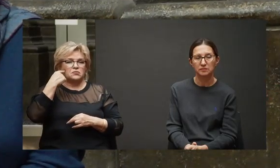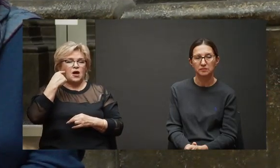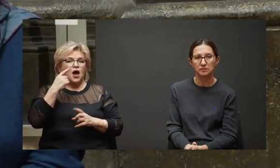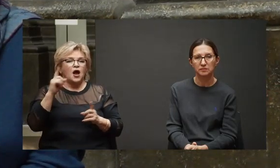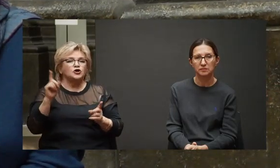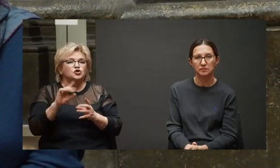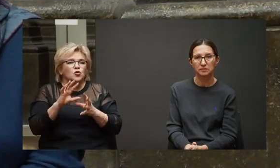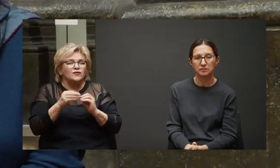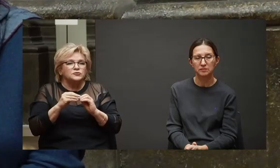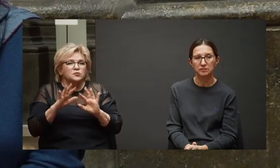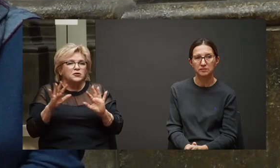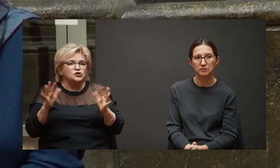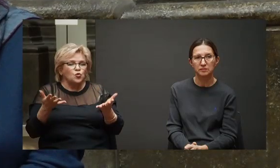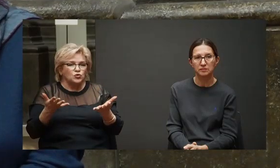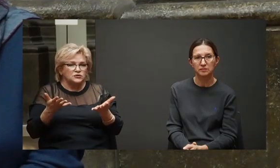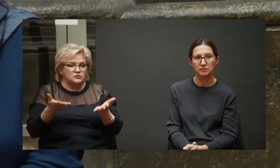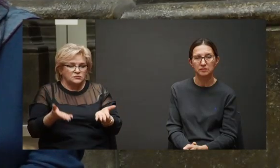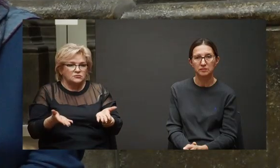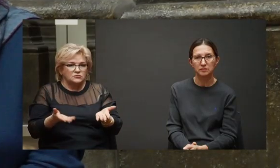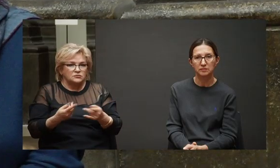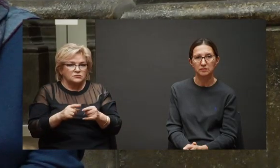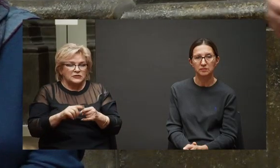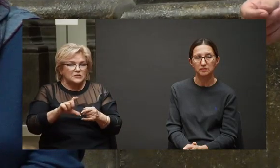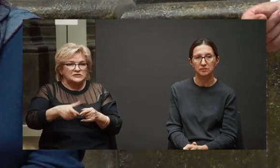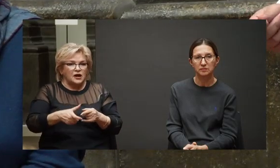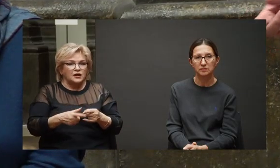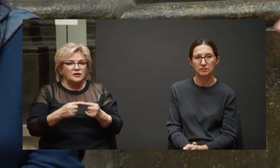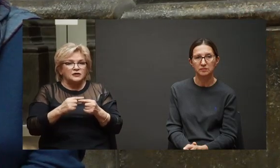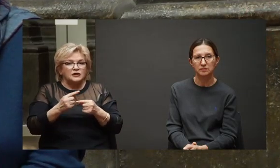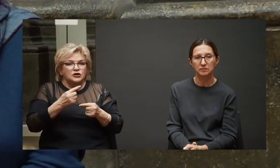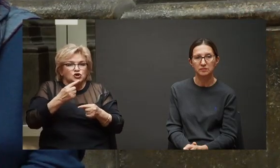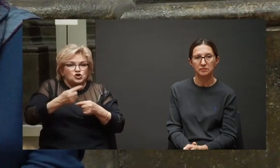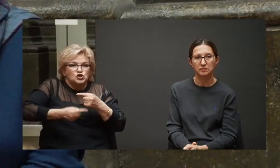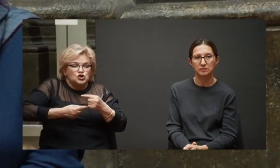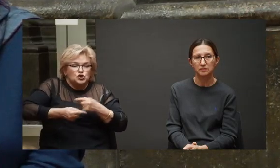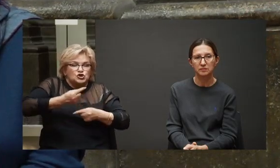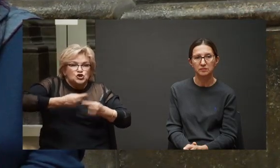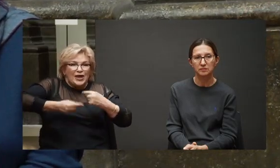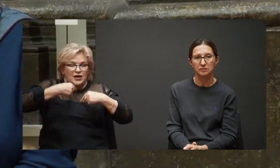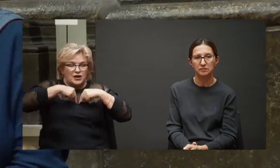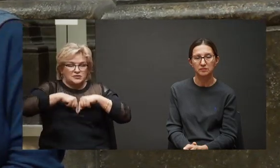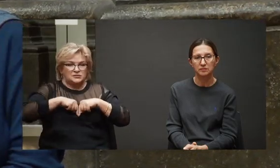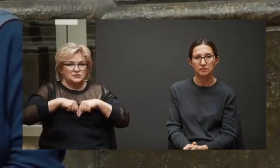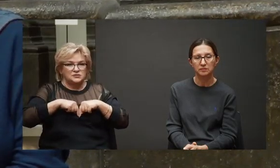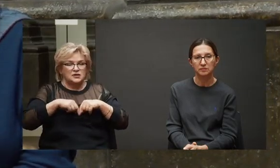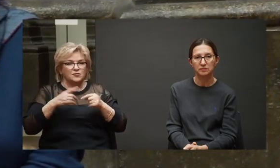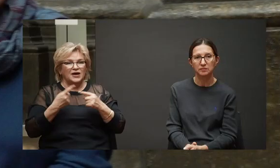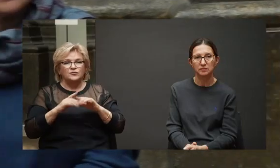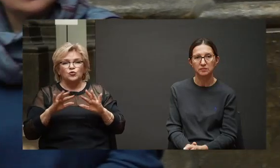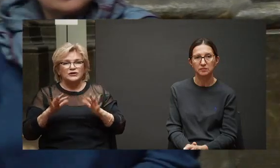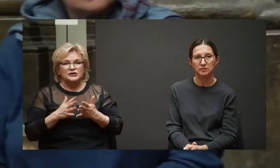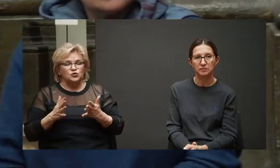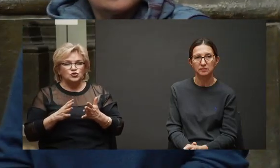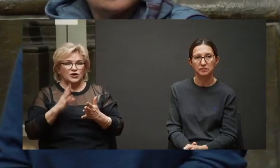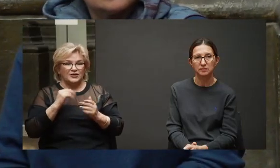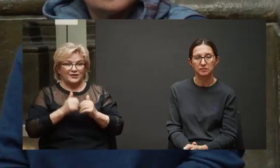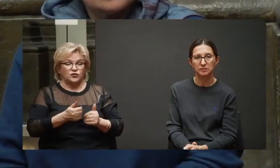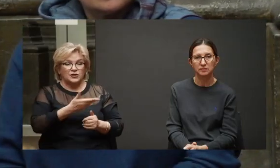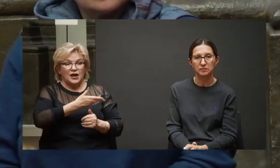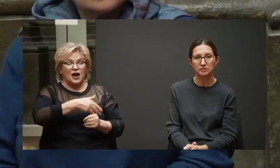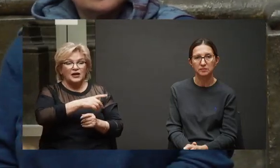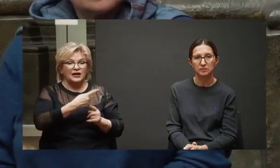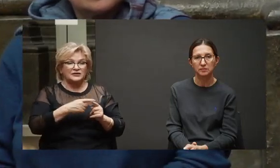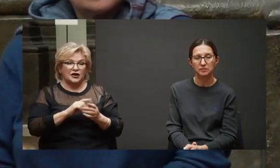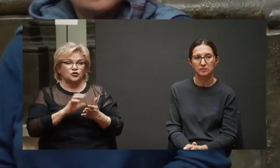а что вообще происходит в этом зале. Просто через вот, поэтому не случайно вся, наверное, вот эта коллеги, которые